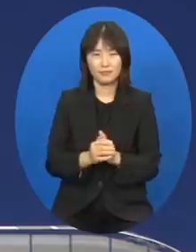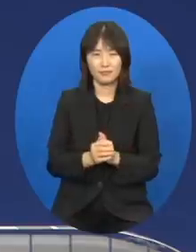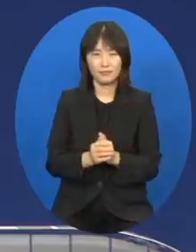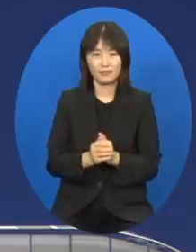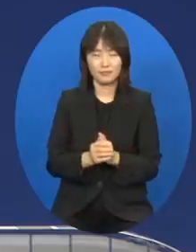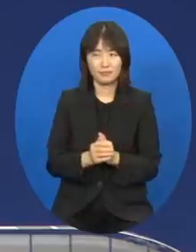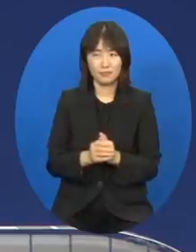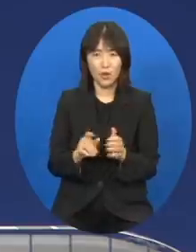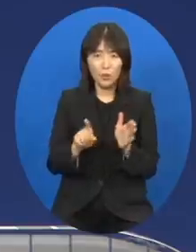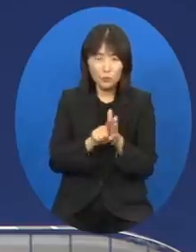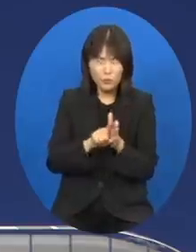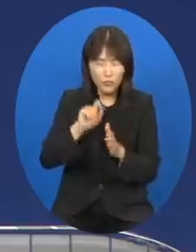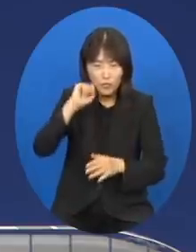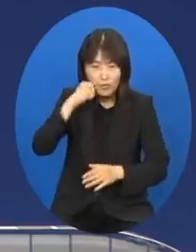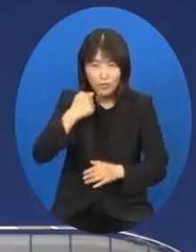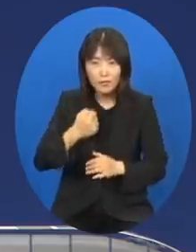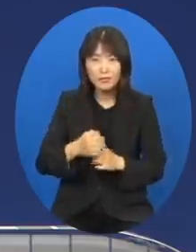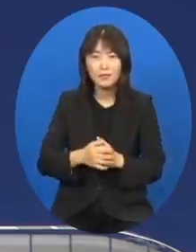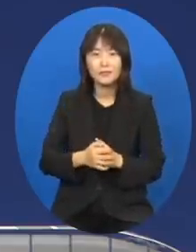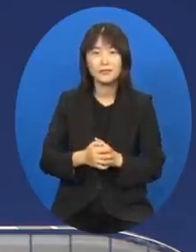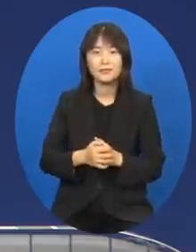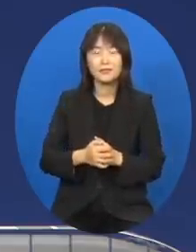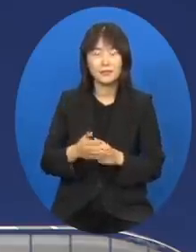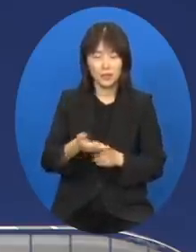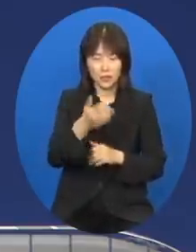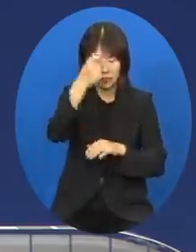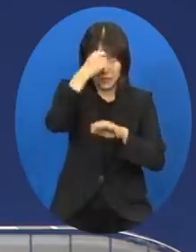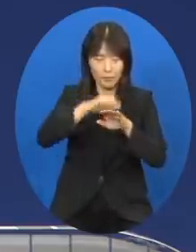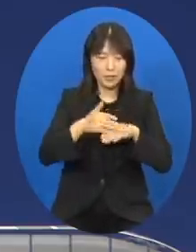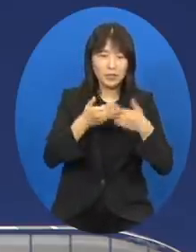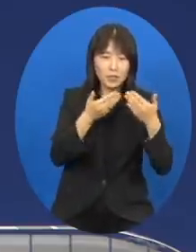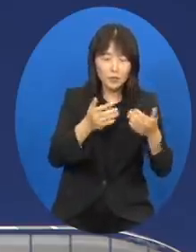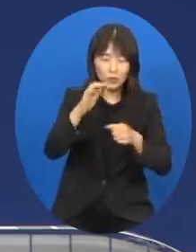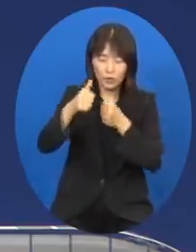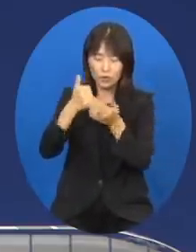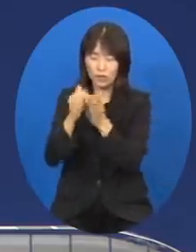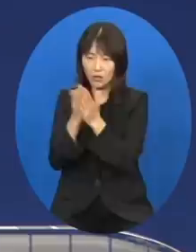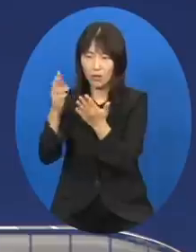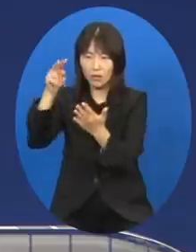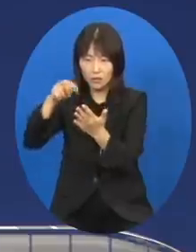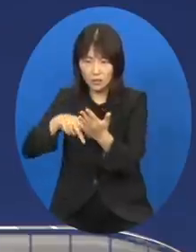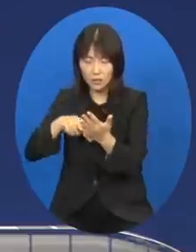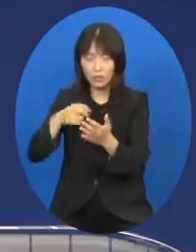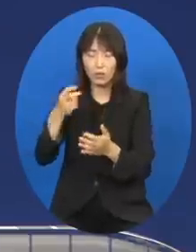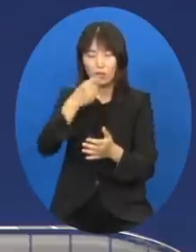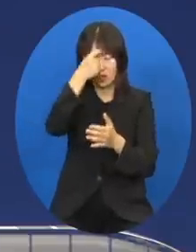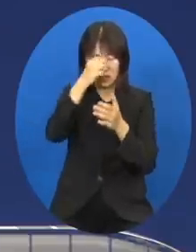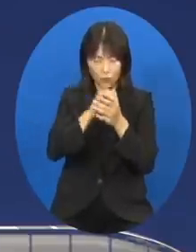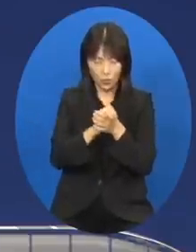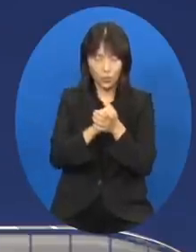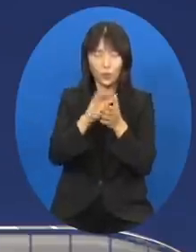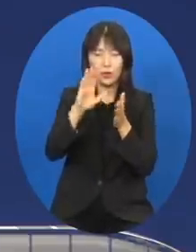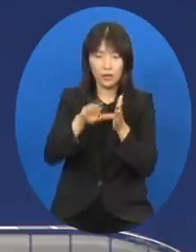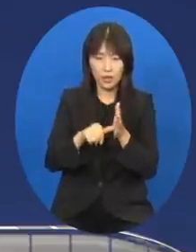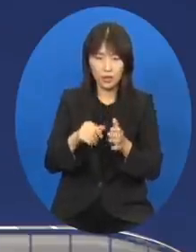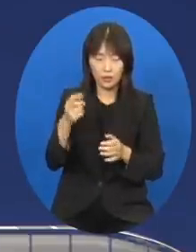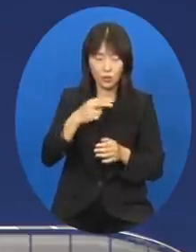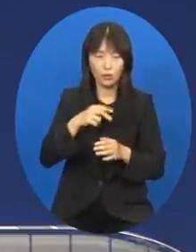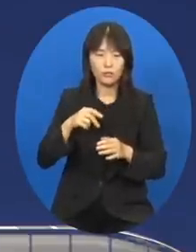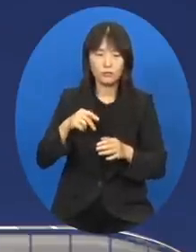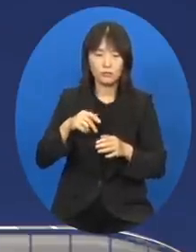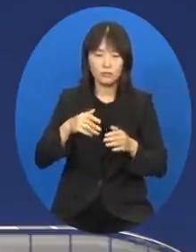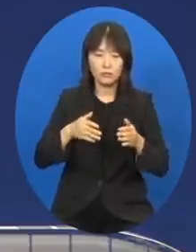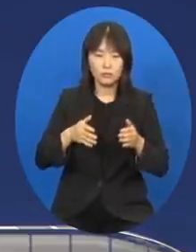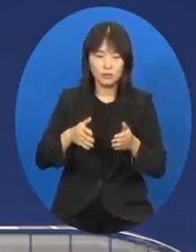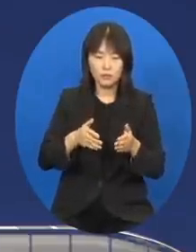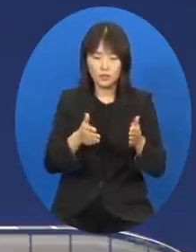믿어지지 않으세요? 여러분이 예배를 드리거나 성경을 읽거나 또는 기도를 하거나 또는 길거리를 가거나